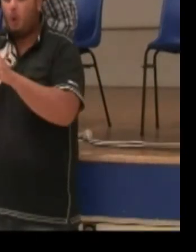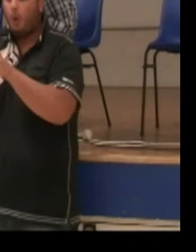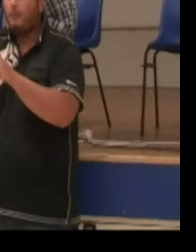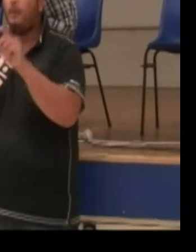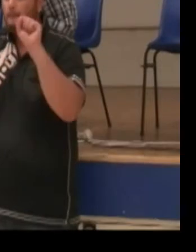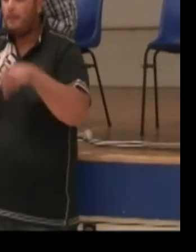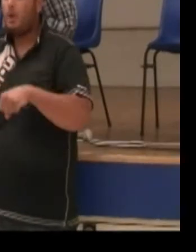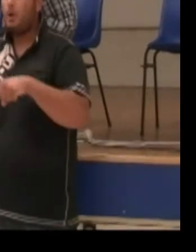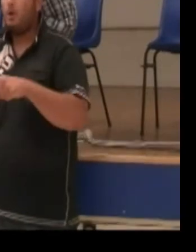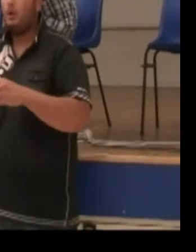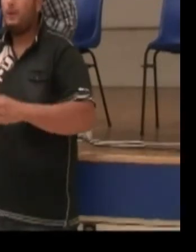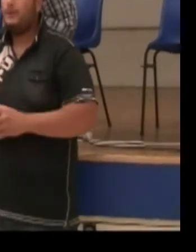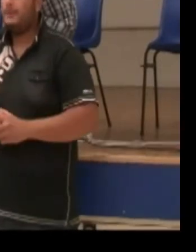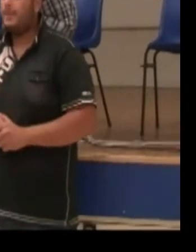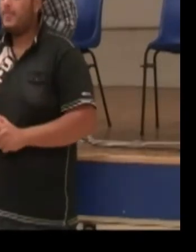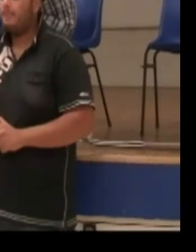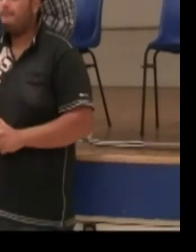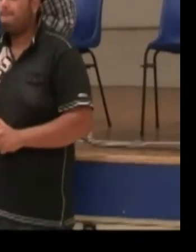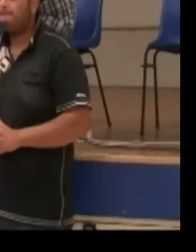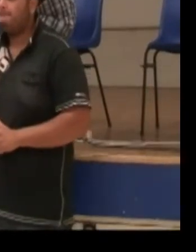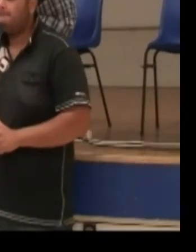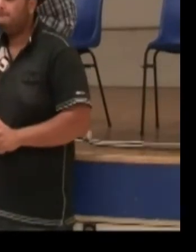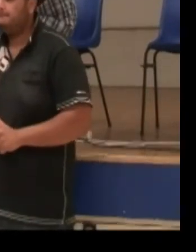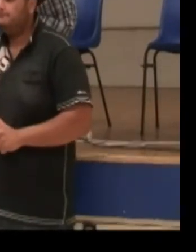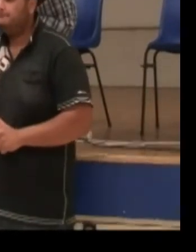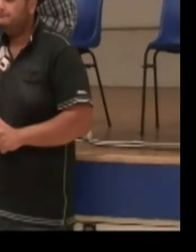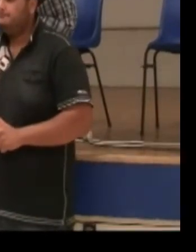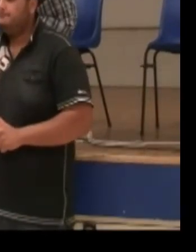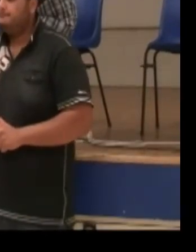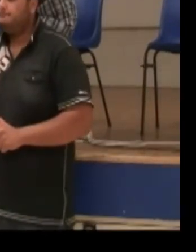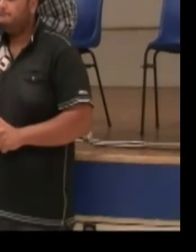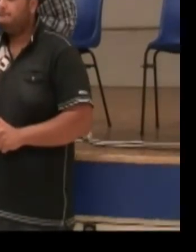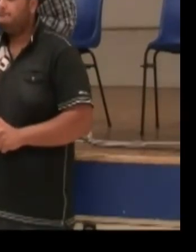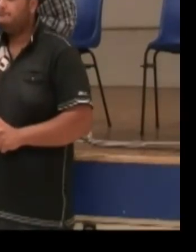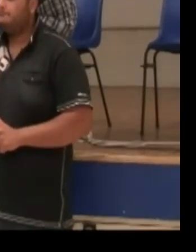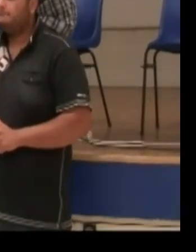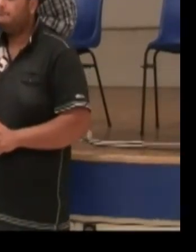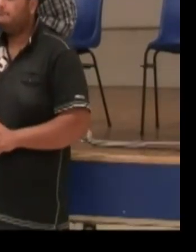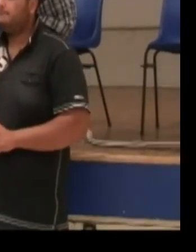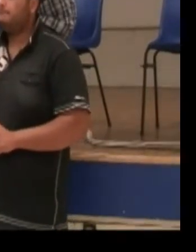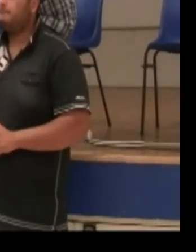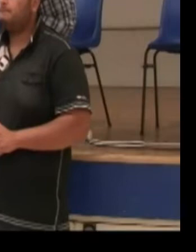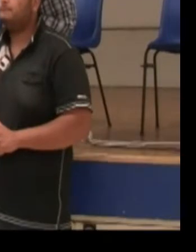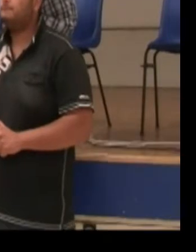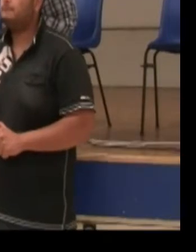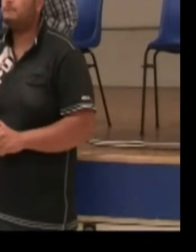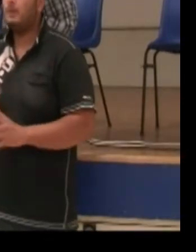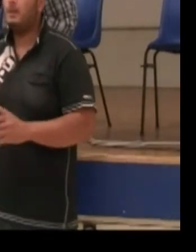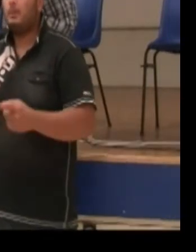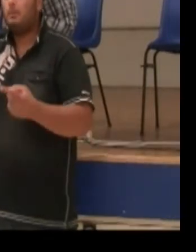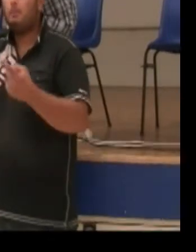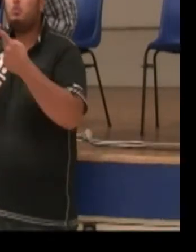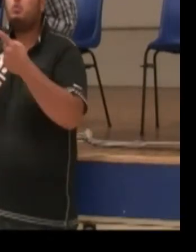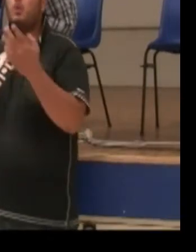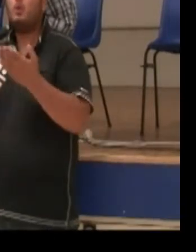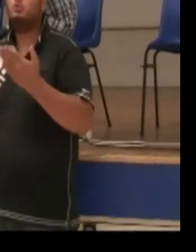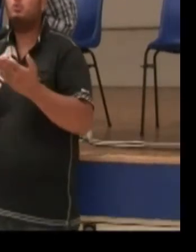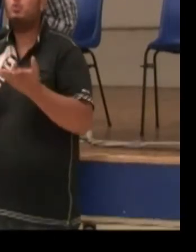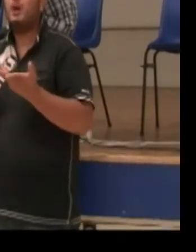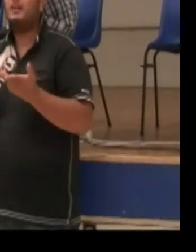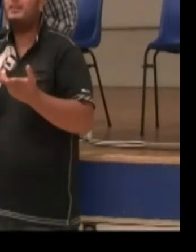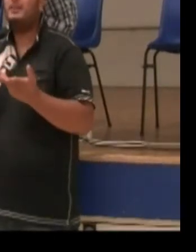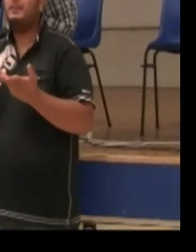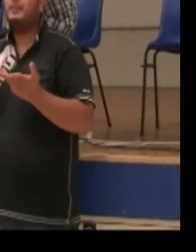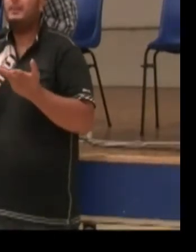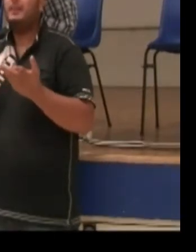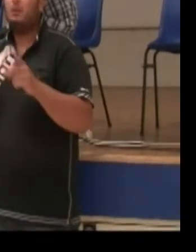Ça veut tout dire. Ça veut tout dire. Et c'est le but de notre intervention aujourd'hui. C'est-à-dire, ça veut